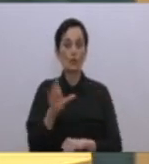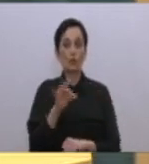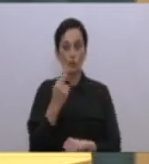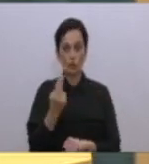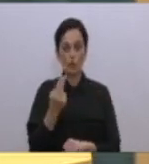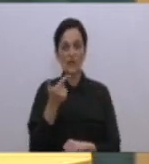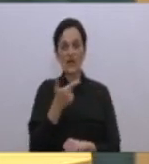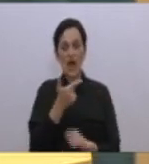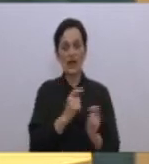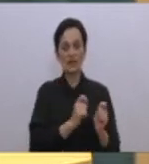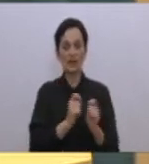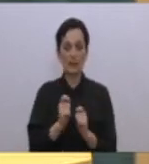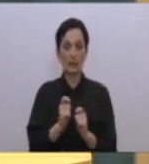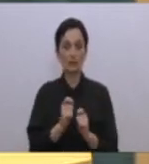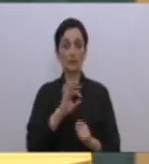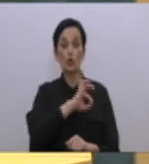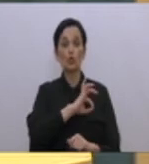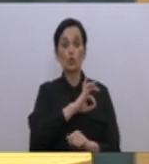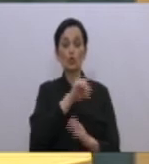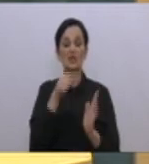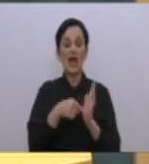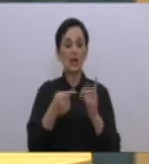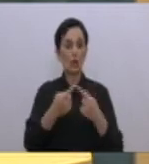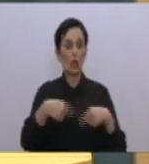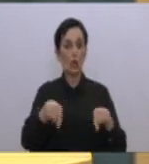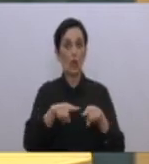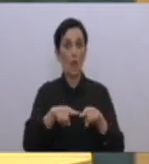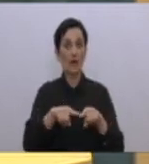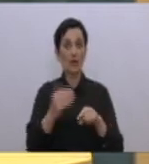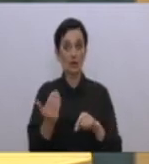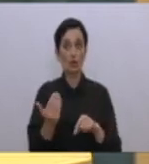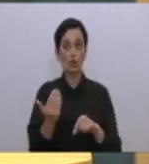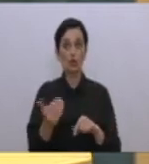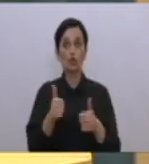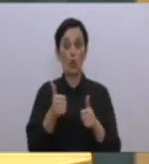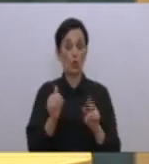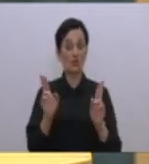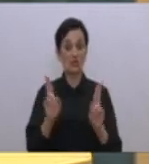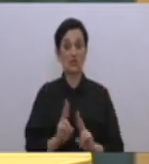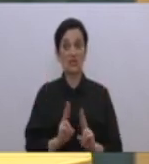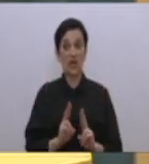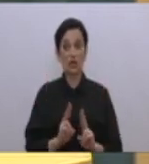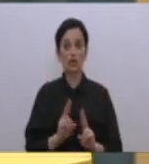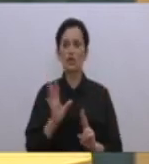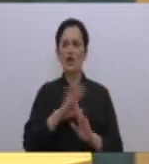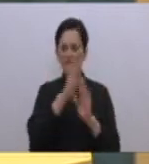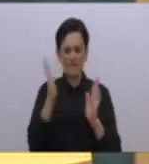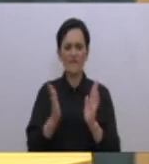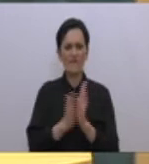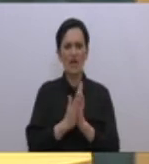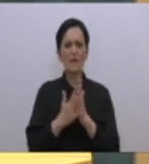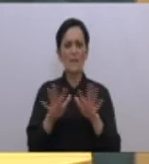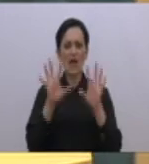სოციალური გარანტიები. იუდო საქმეთა კომიტეტი, რომელსაც როგორც წესი უწევს ყველაზე